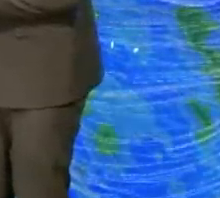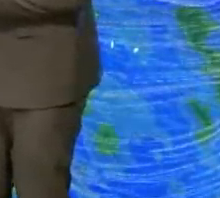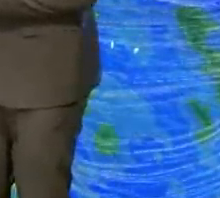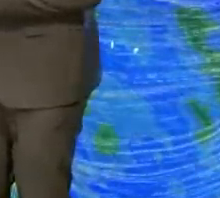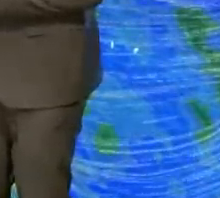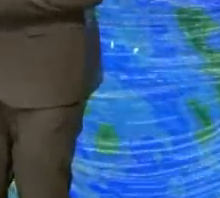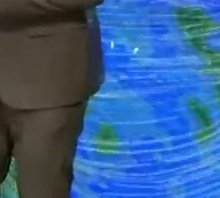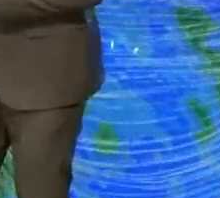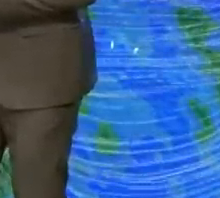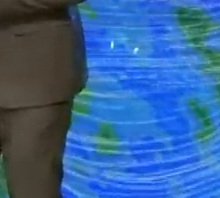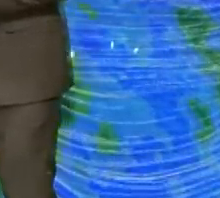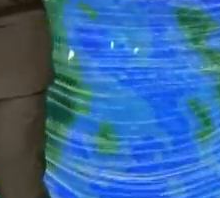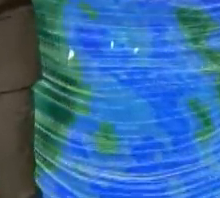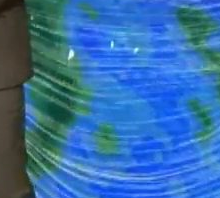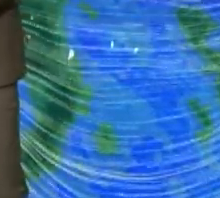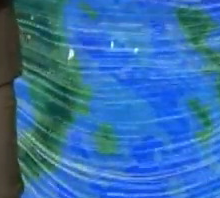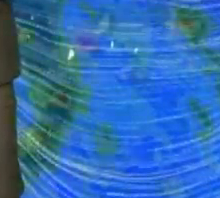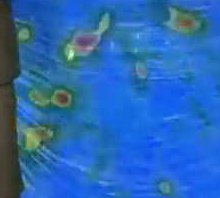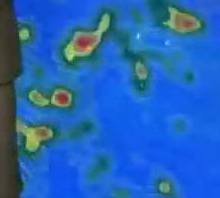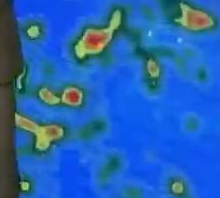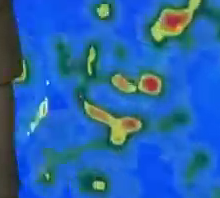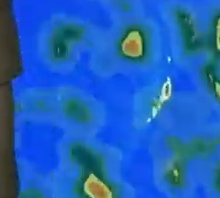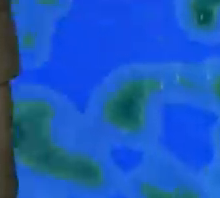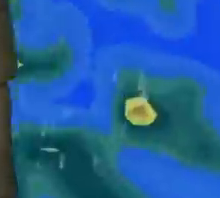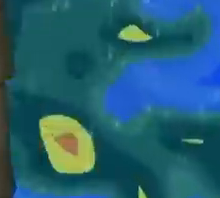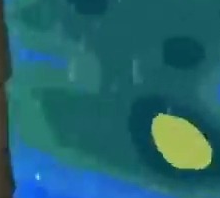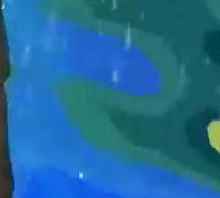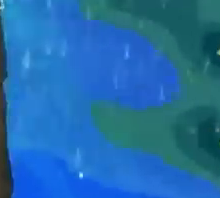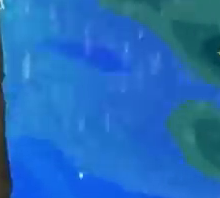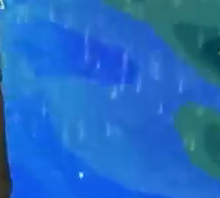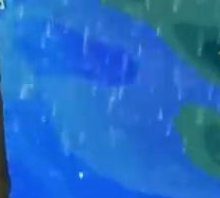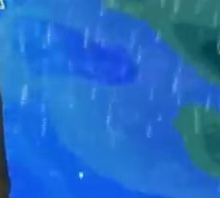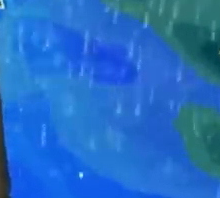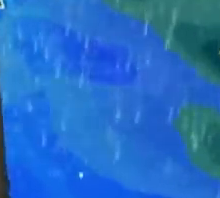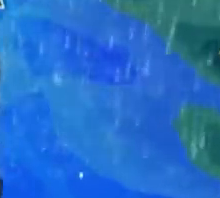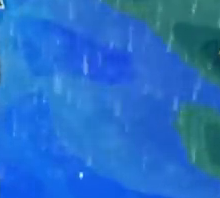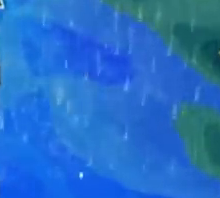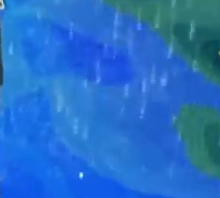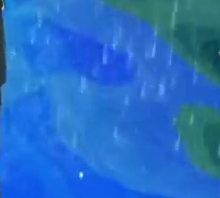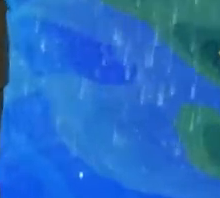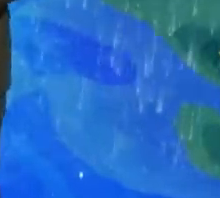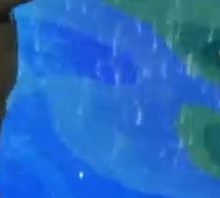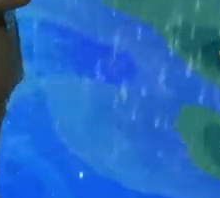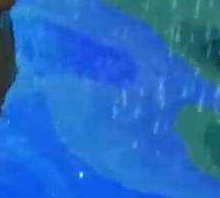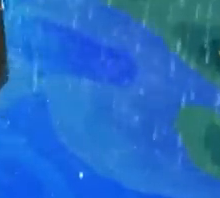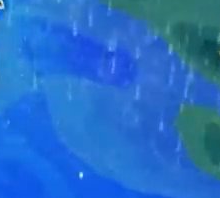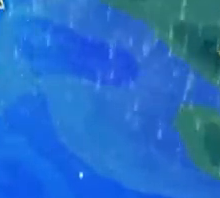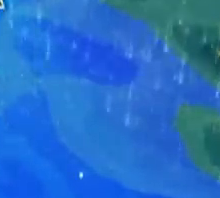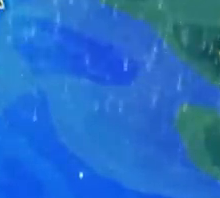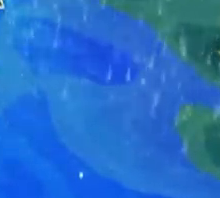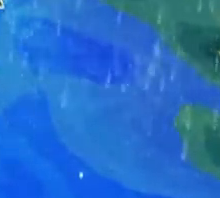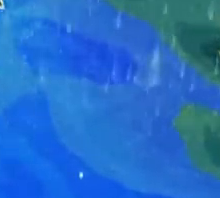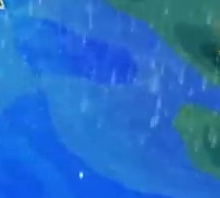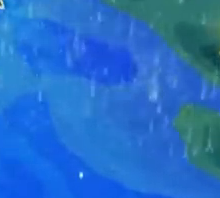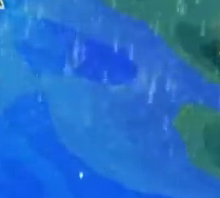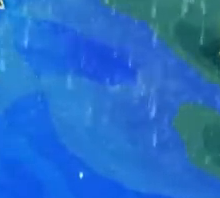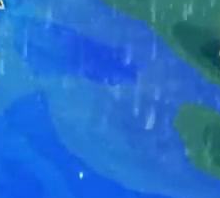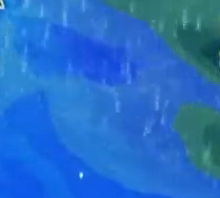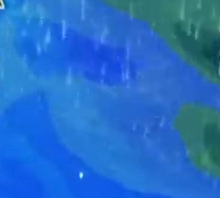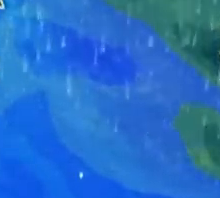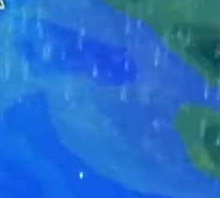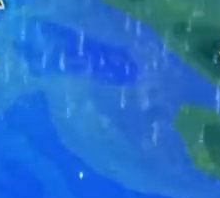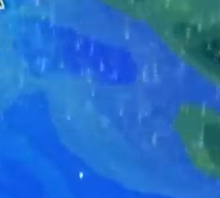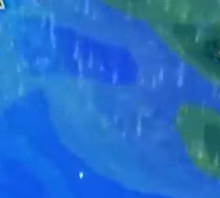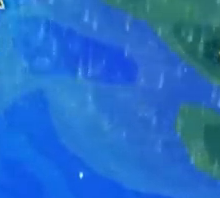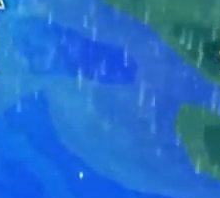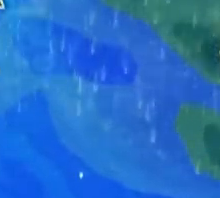ang mabubuong shear line. Sa rainfall forecast ng The Weather Company para bukas, sa Mindanao buong araw maulan sa Surigao del Norte at